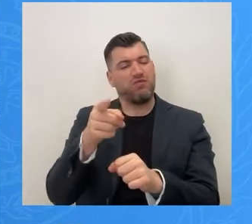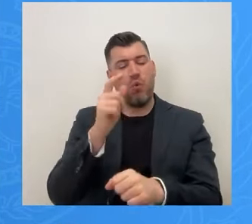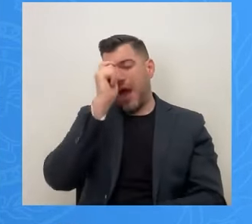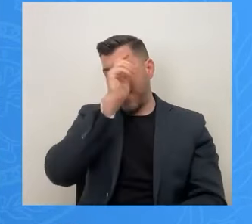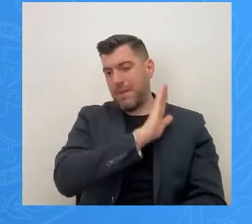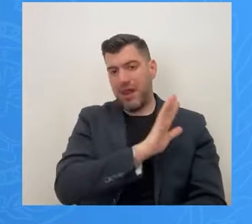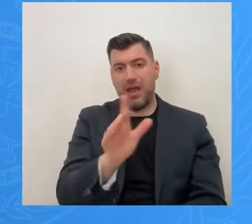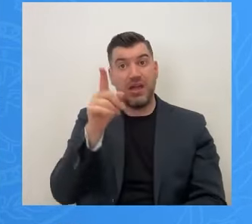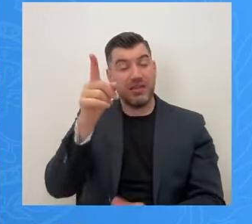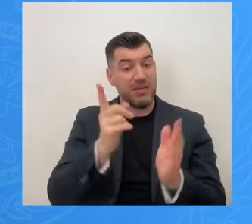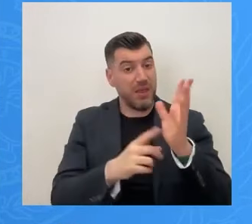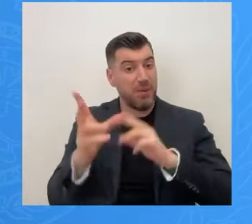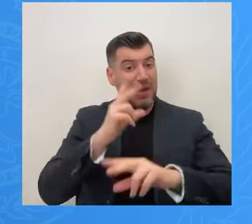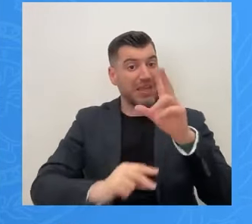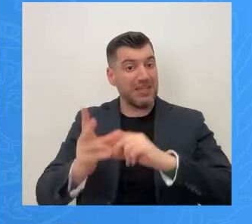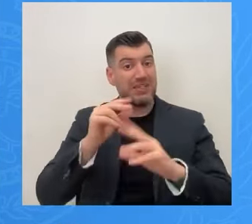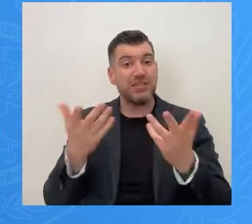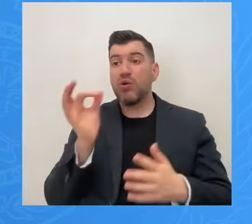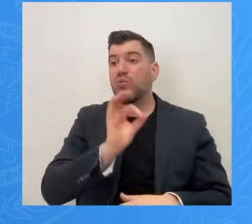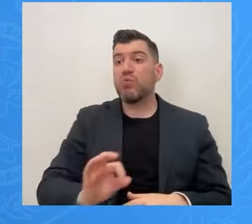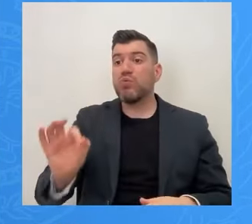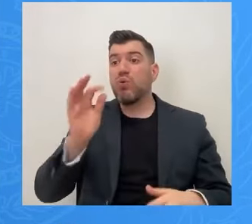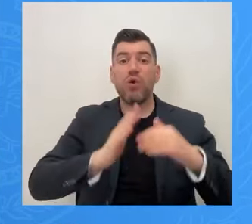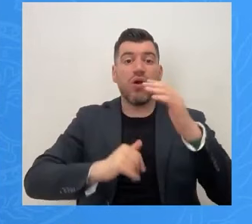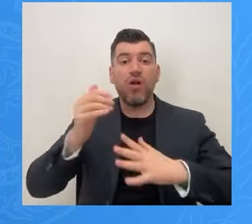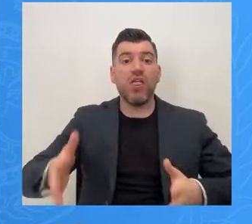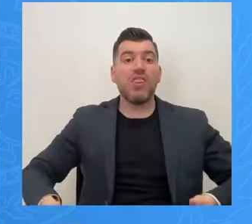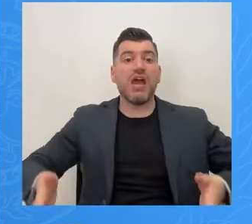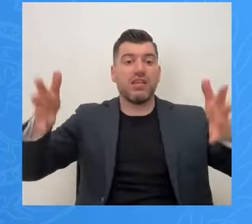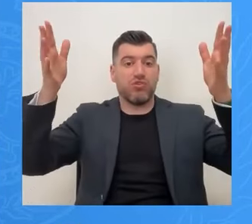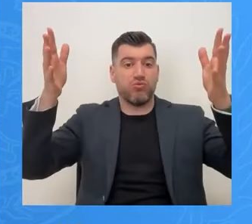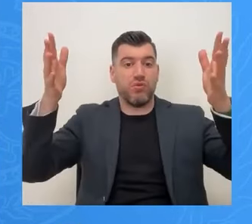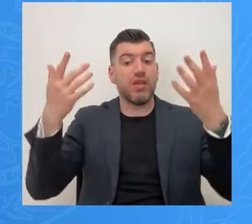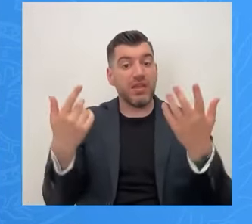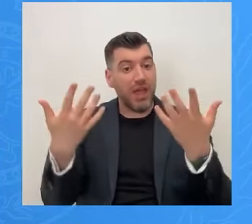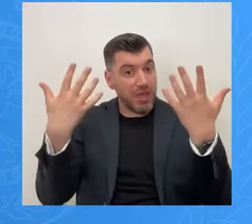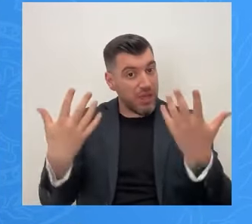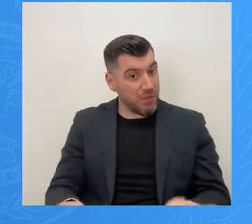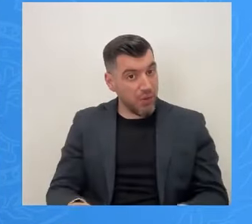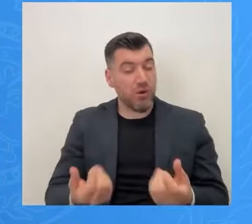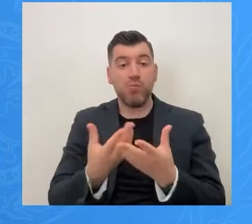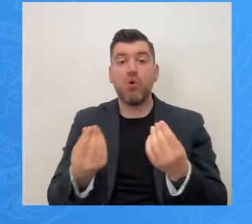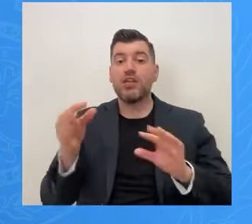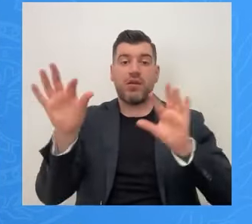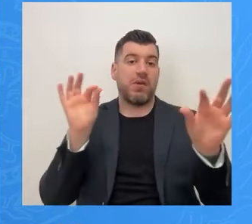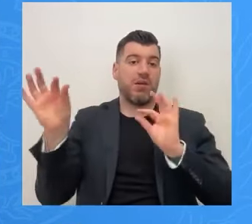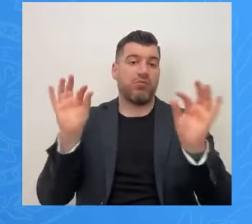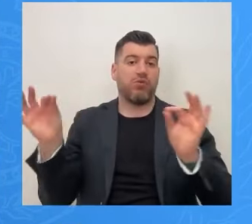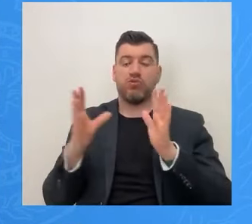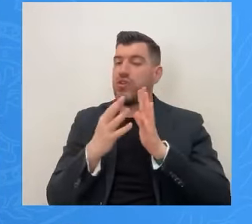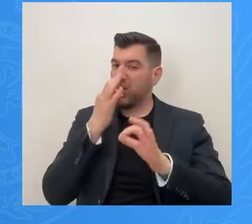έχετε ήδη συζητήσει, είναι πού θα χτίσουμε. Και εδώ υπάρχουν όριμες περιπτώσεις. Να πω ένα παράδειγμα, έτσι, από